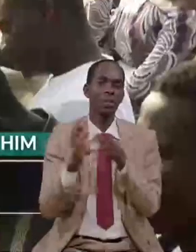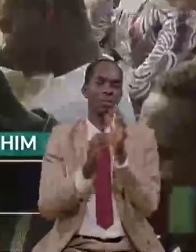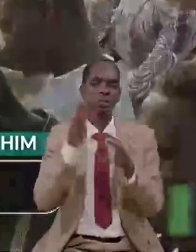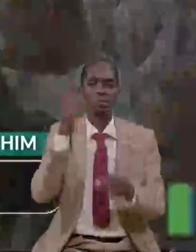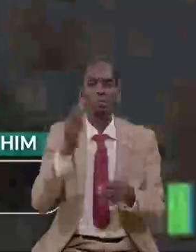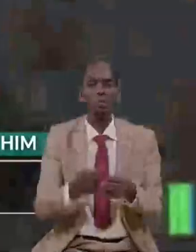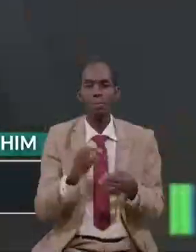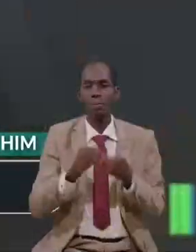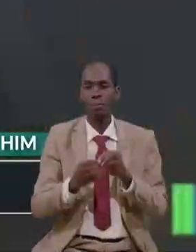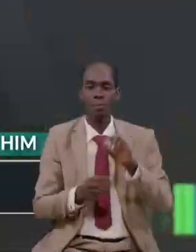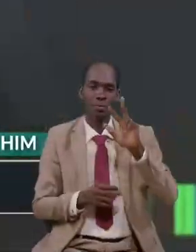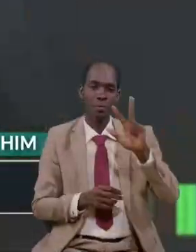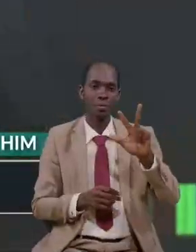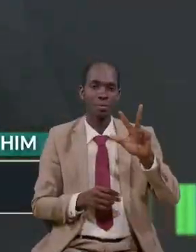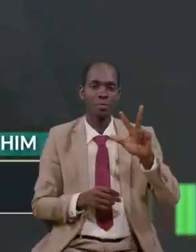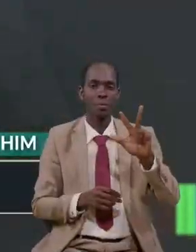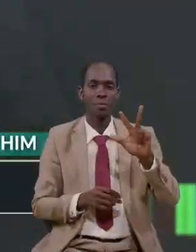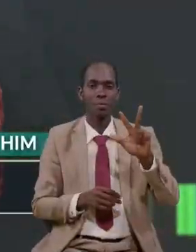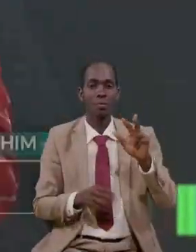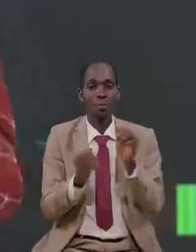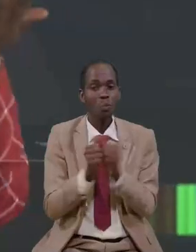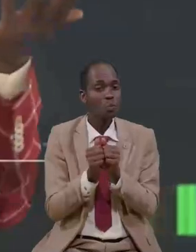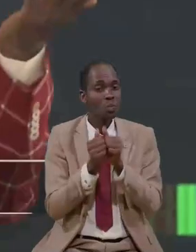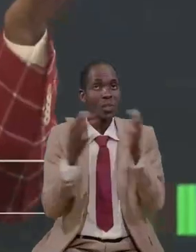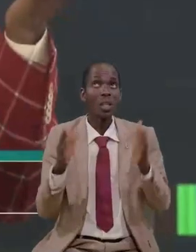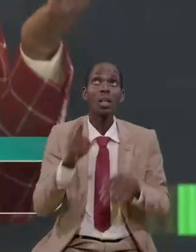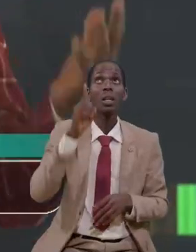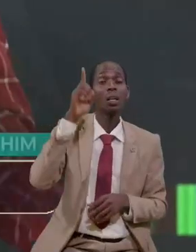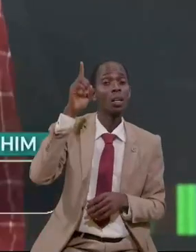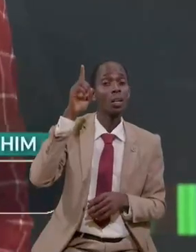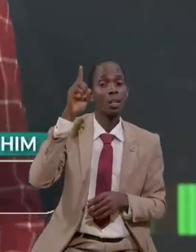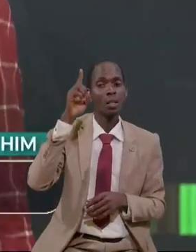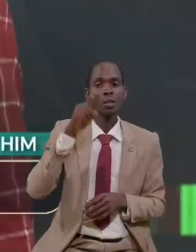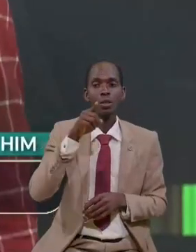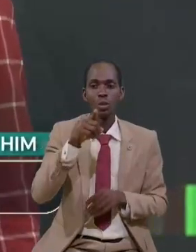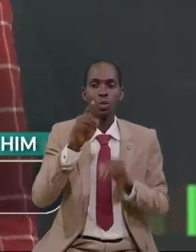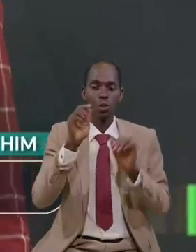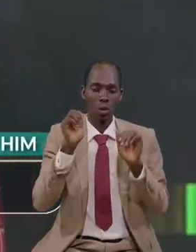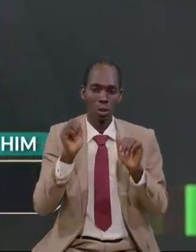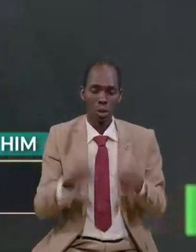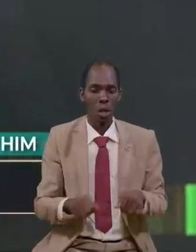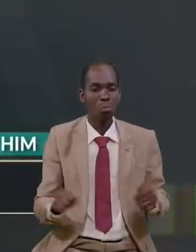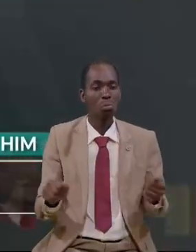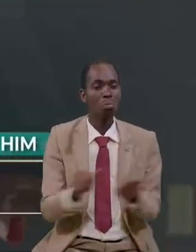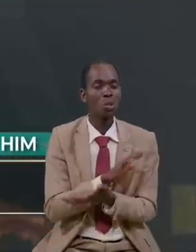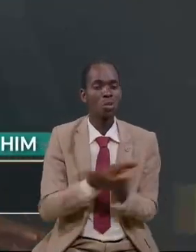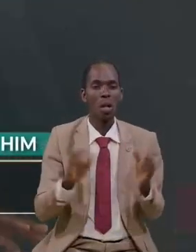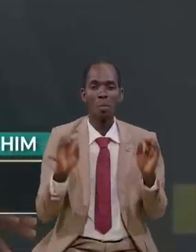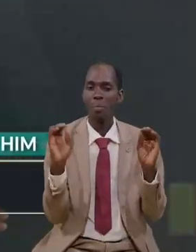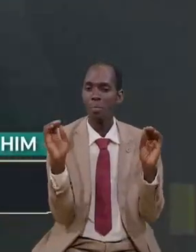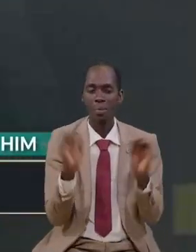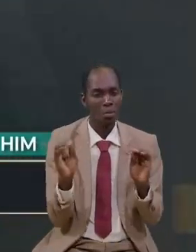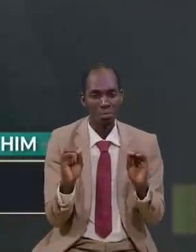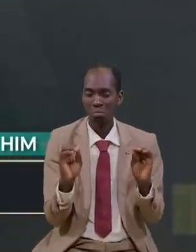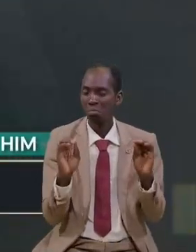tu n'essaieras rien sans lui. Troisièmement, tu ne peux rien détruire. Rien du